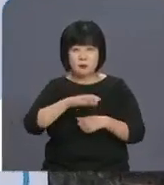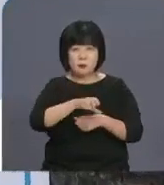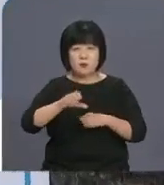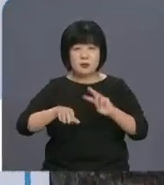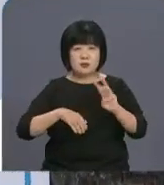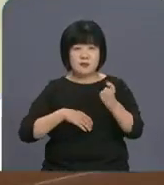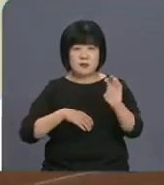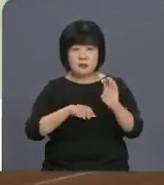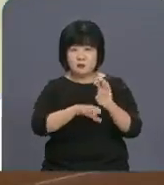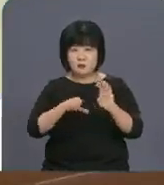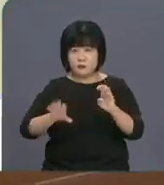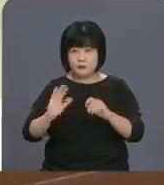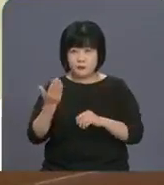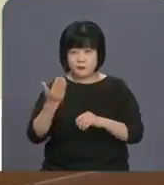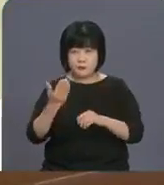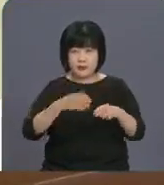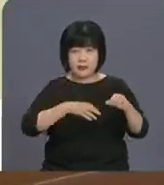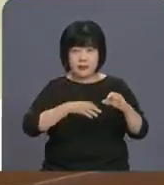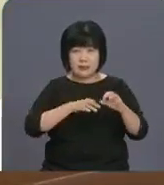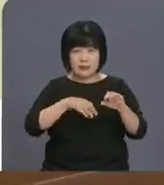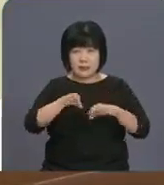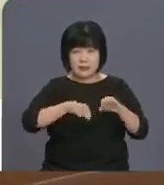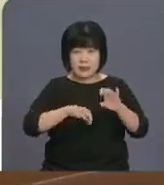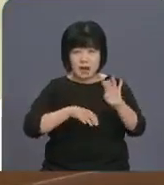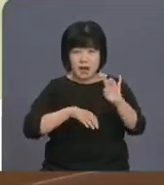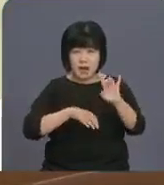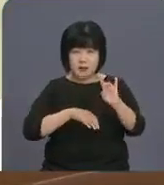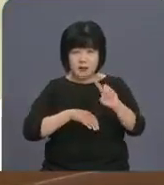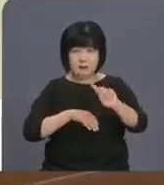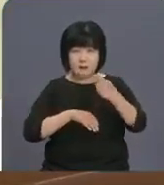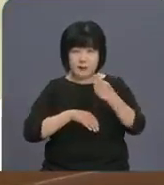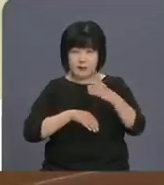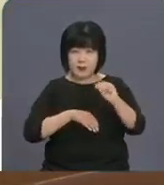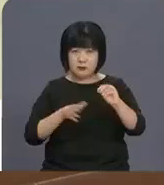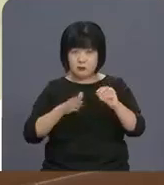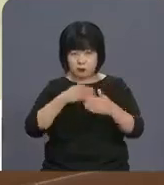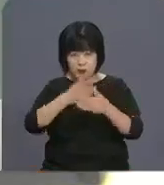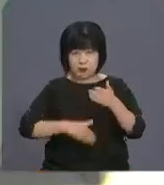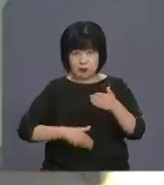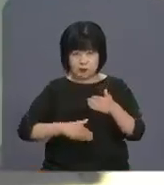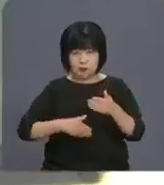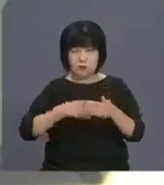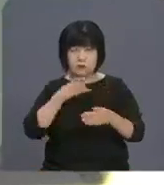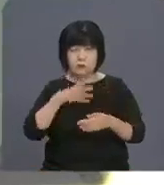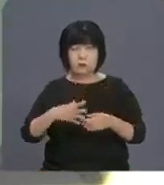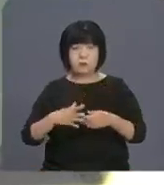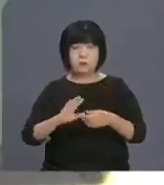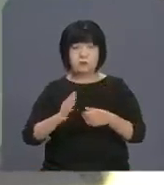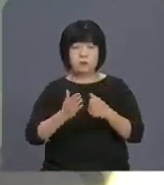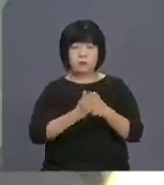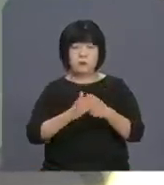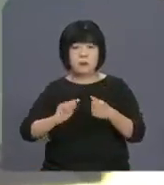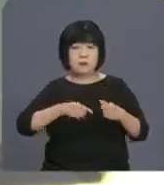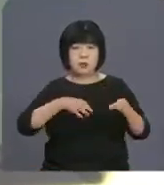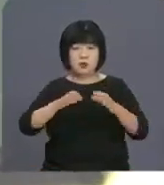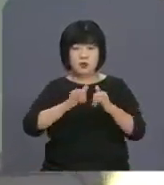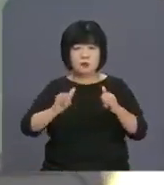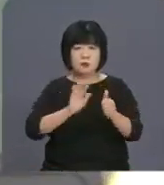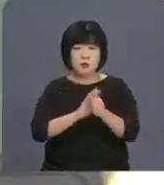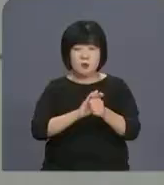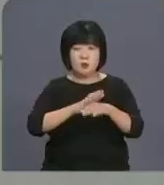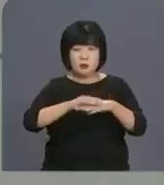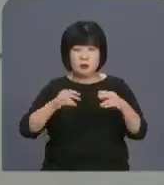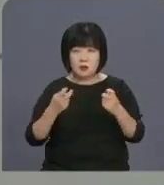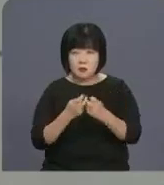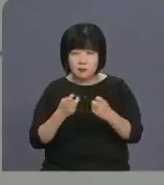340여 곳. 가게 한 곳당 평균 100만 원 정도 깎아준 겁니다. 부산시는 자영업자 지원책을 잇따라 내놓고